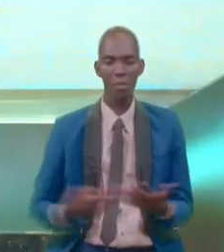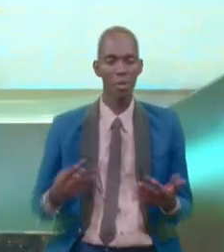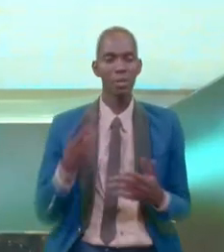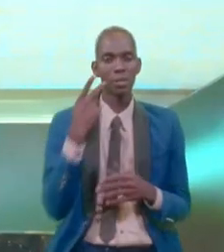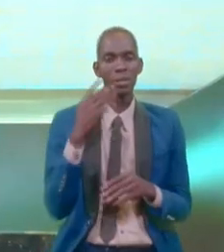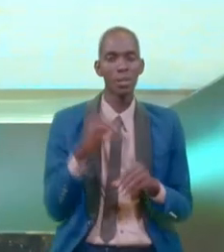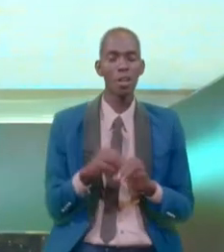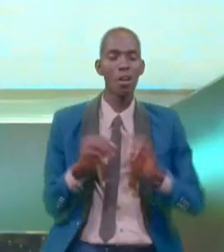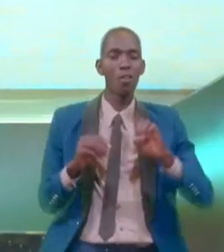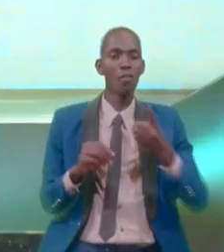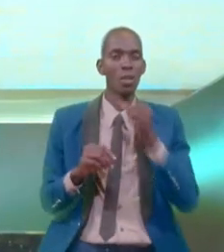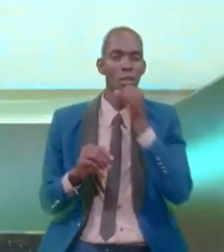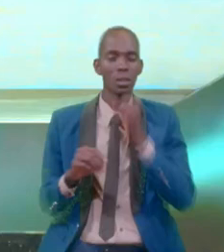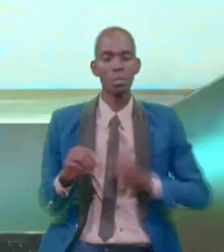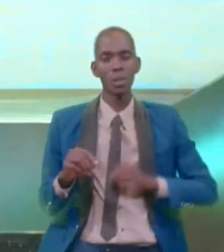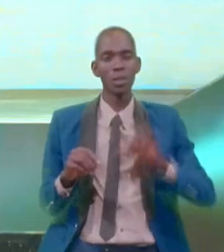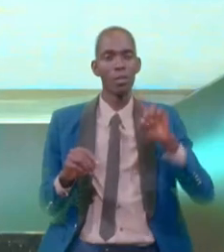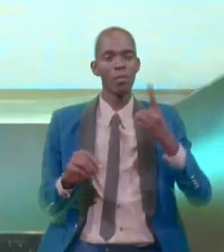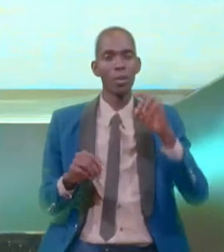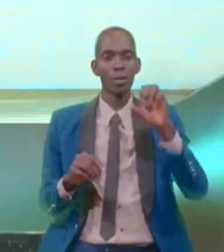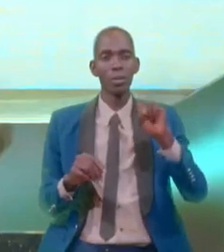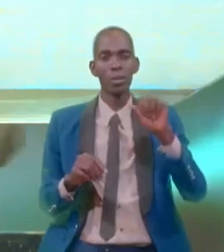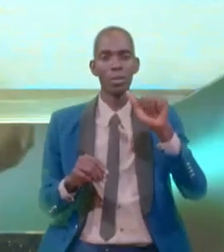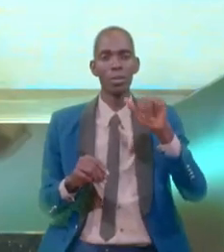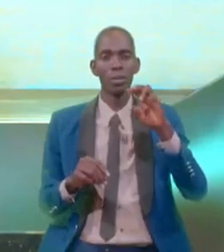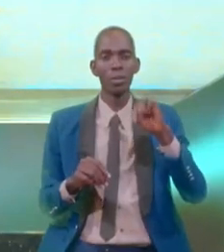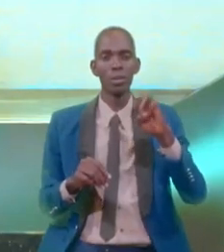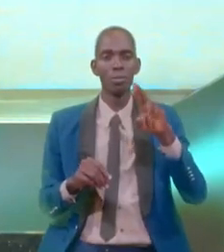terre. 1 Samuel 3,